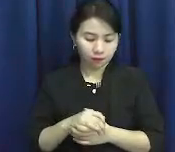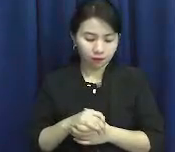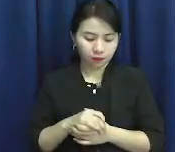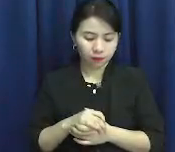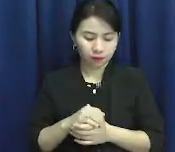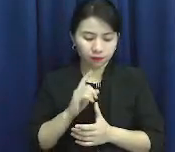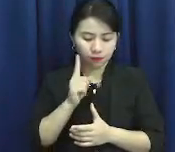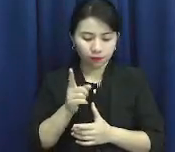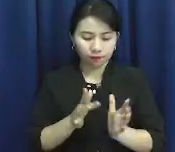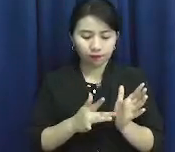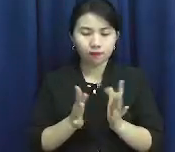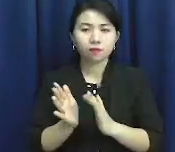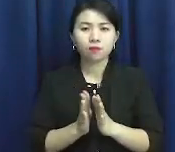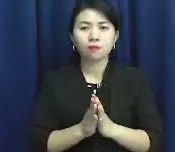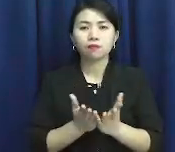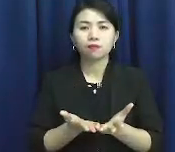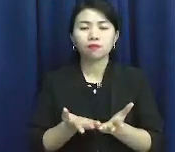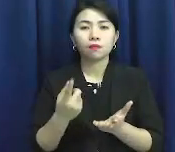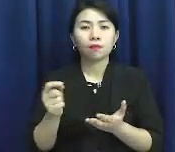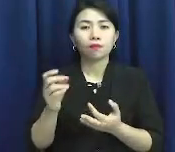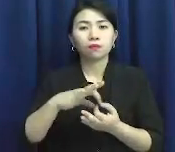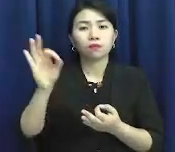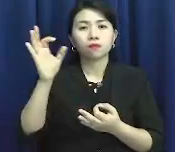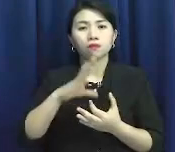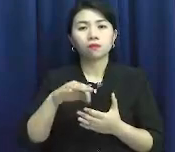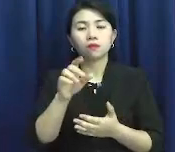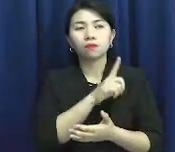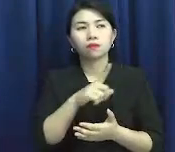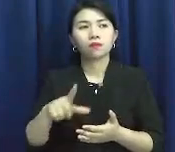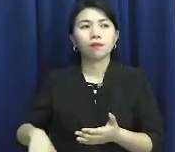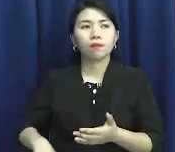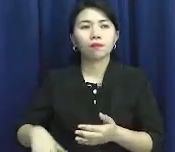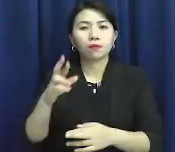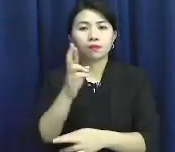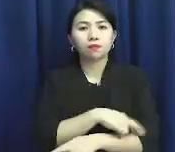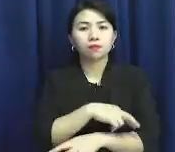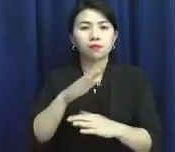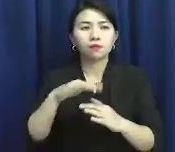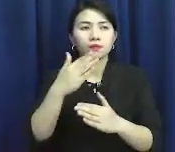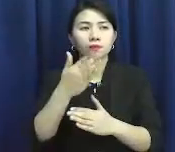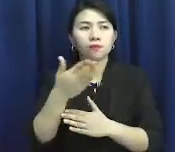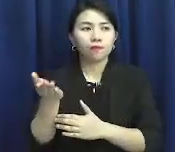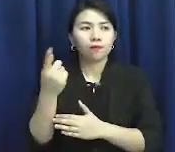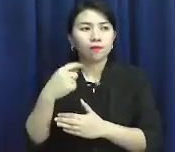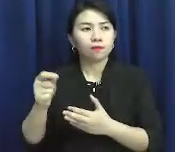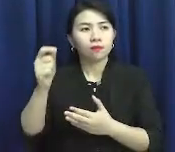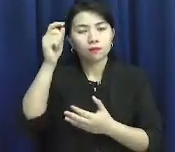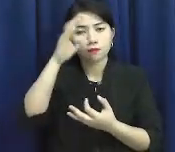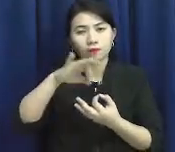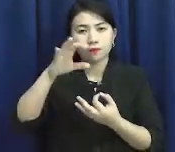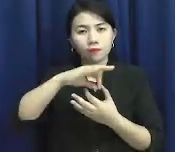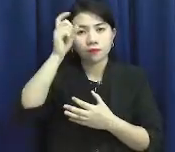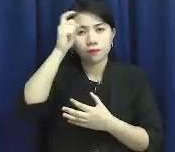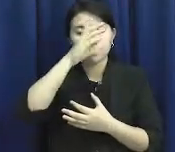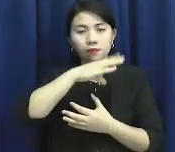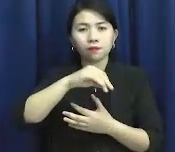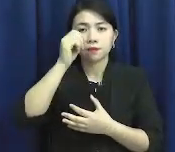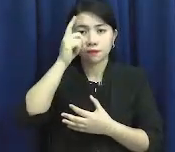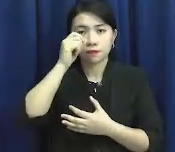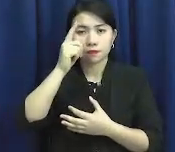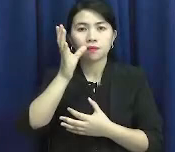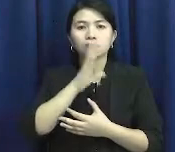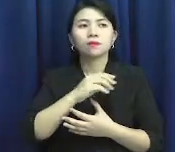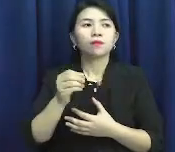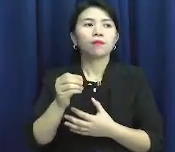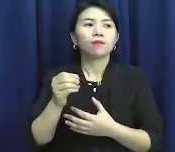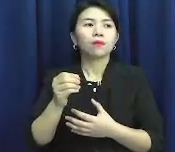Sabi ng Biblia, the Spirit of the Lord shall rest upon you, the Spirit of wisdom and understanding, and the third, the Spirit